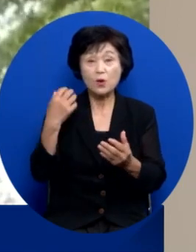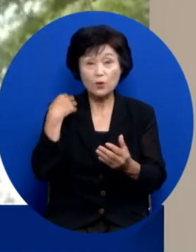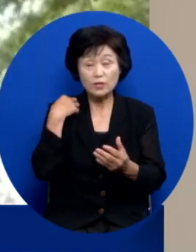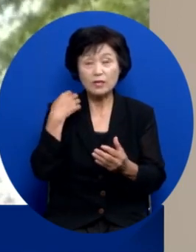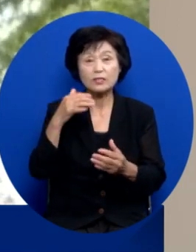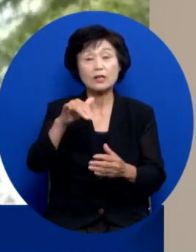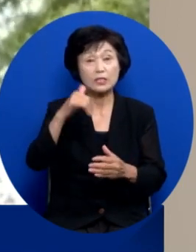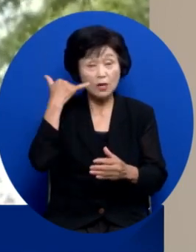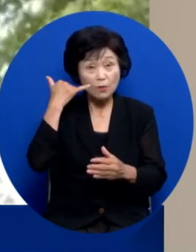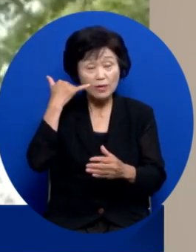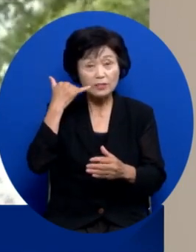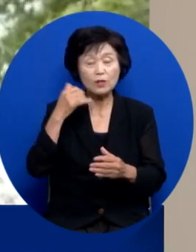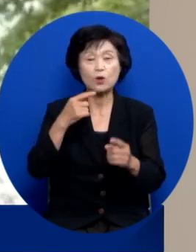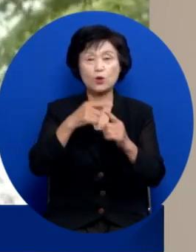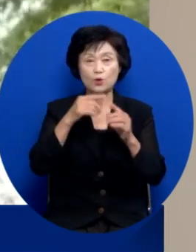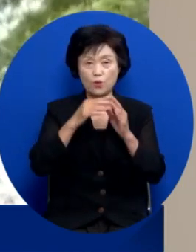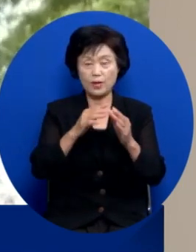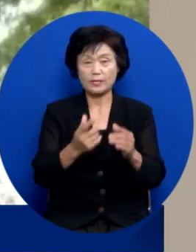해서